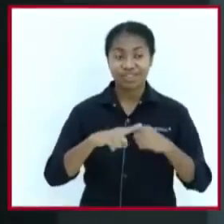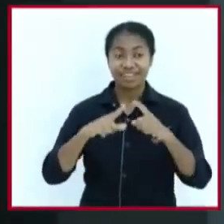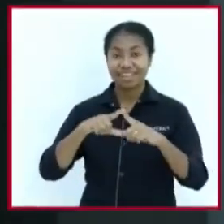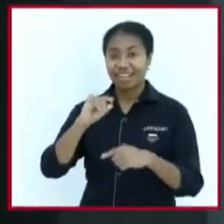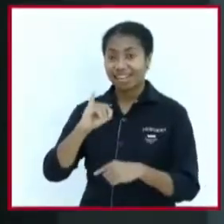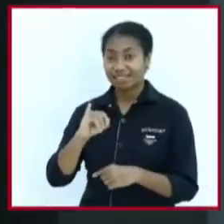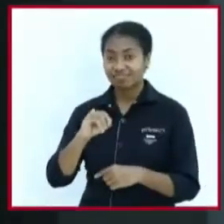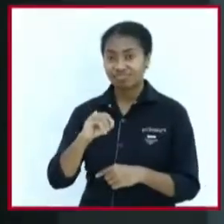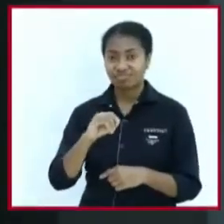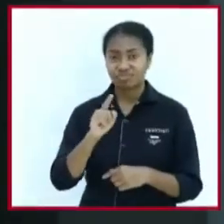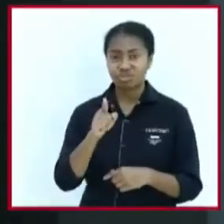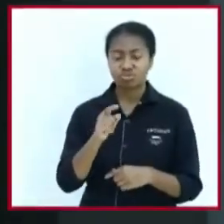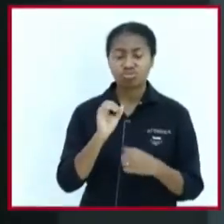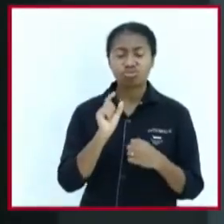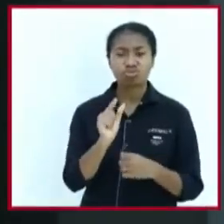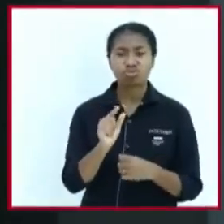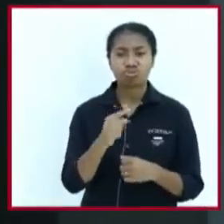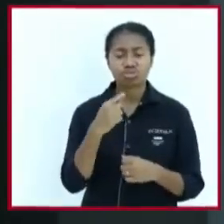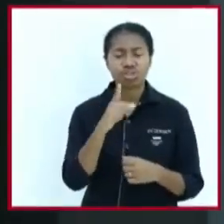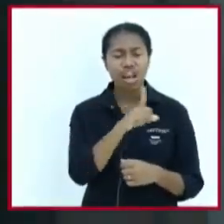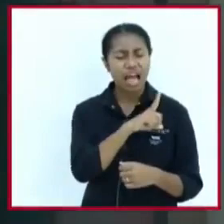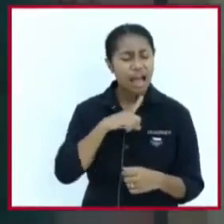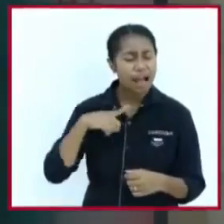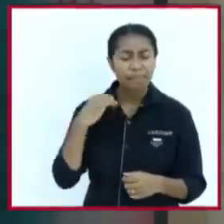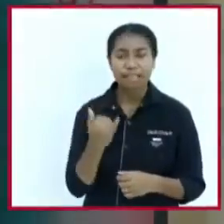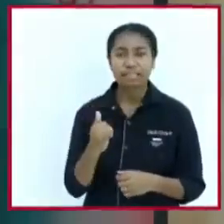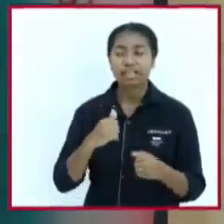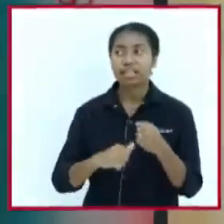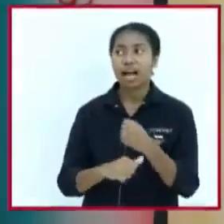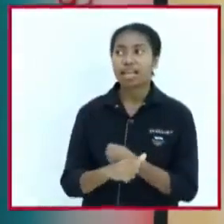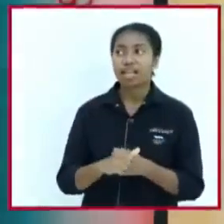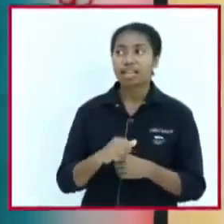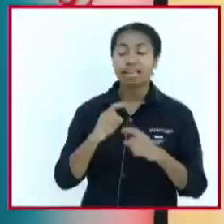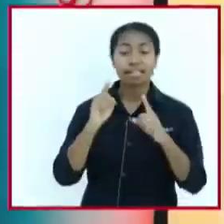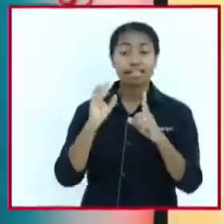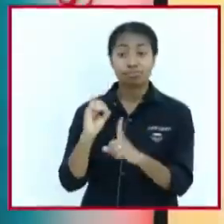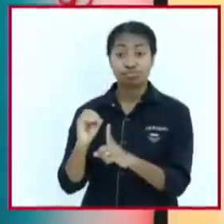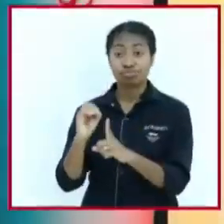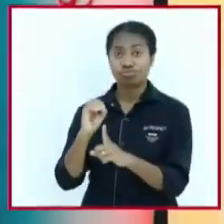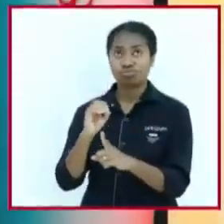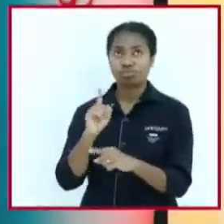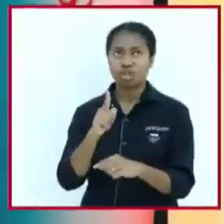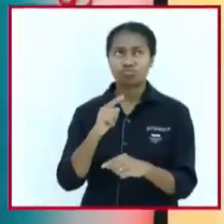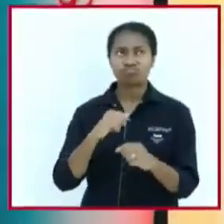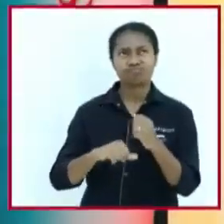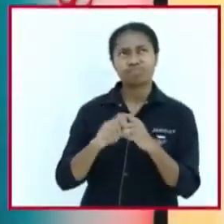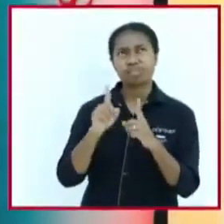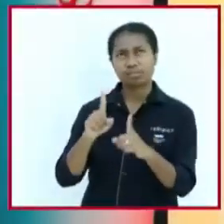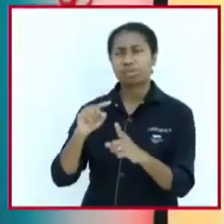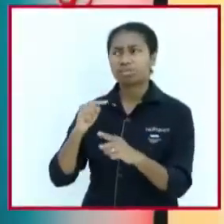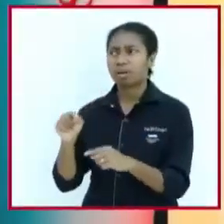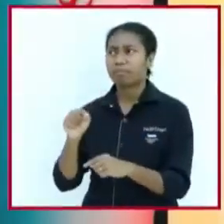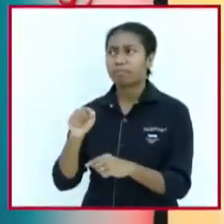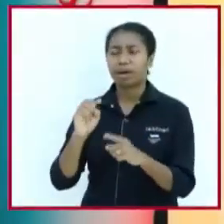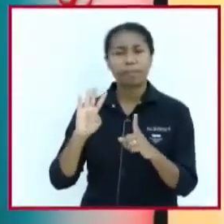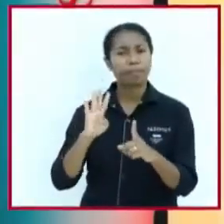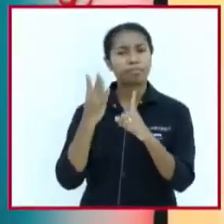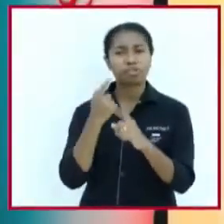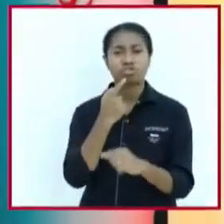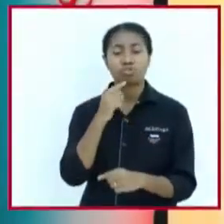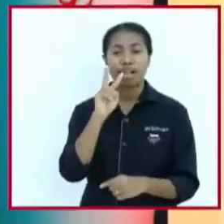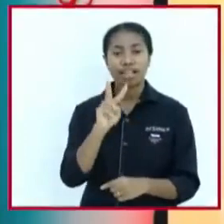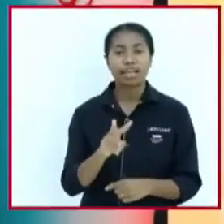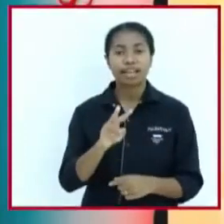selama-lamanya ayat 11-14 pasal 10 selanjutnya setiap Imam melakukan tiap-tiap hari